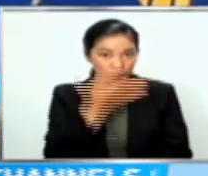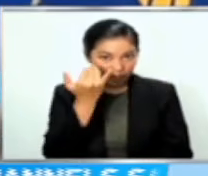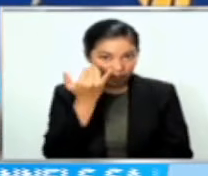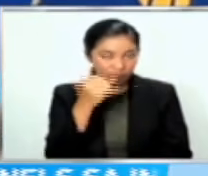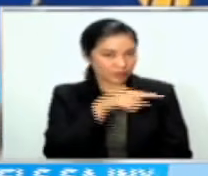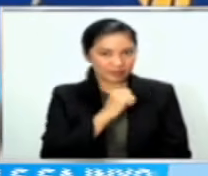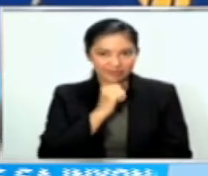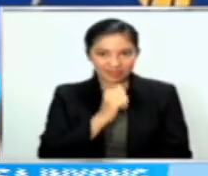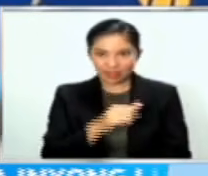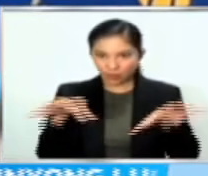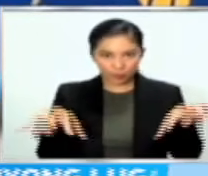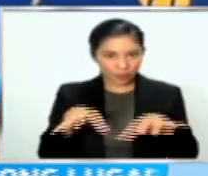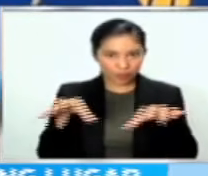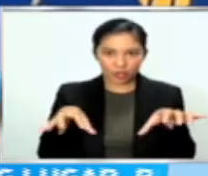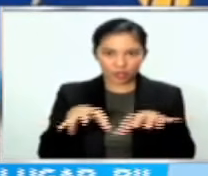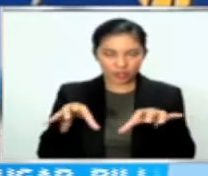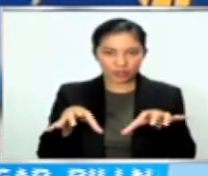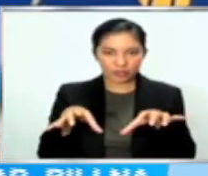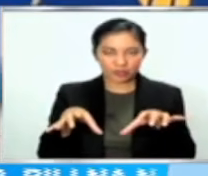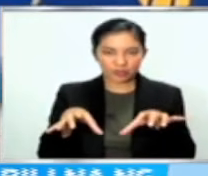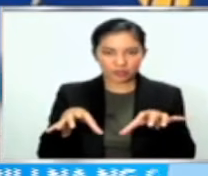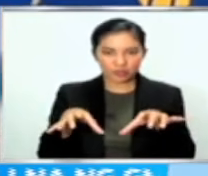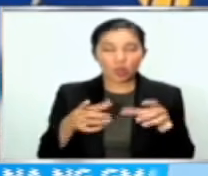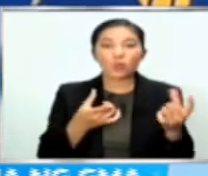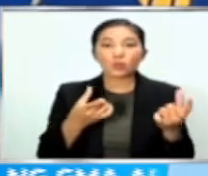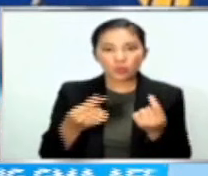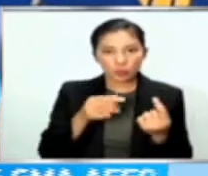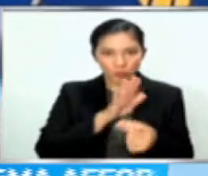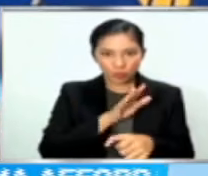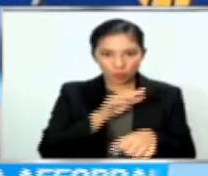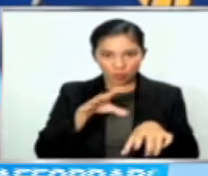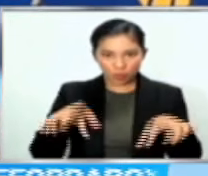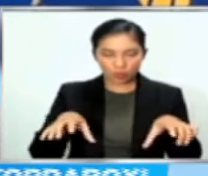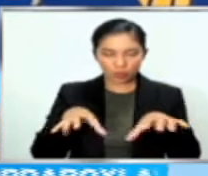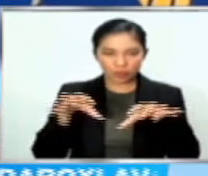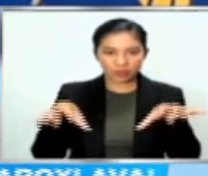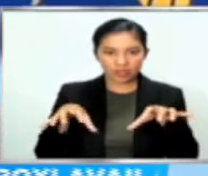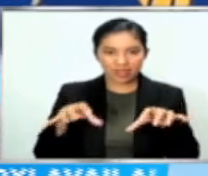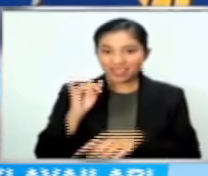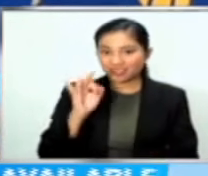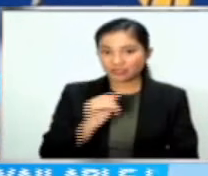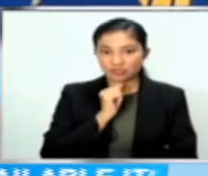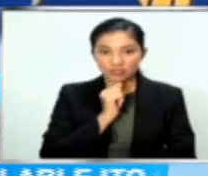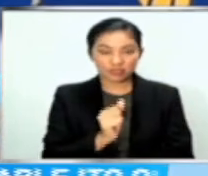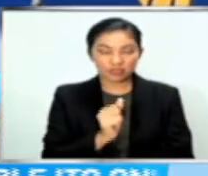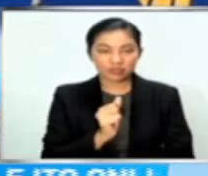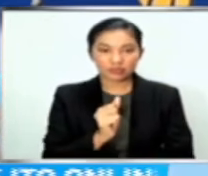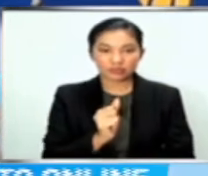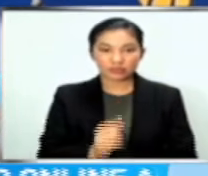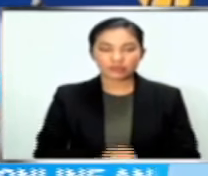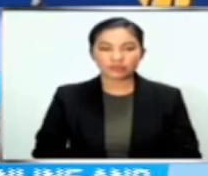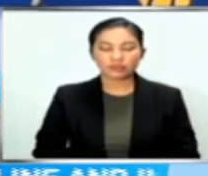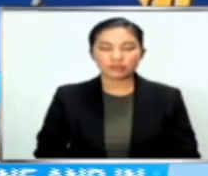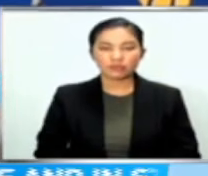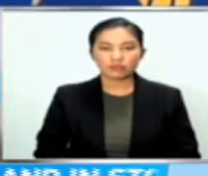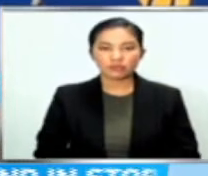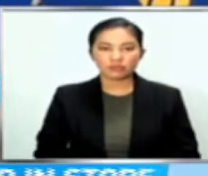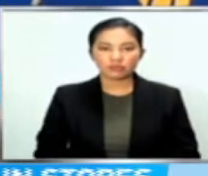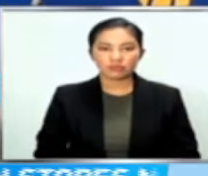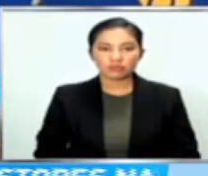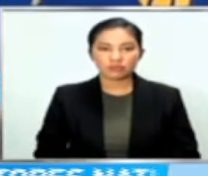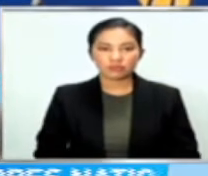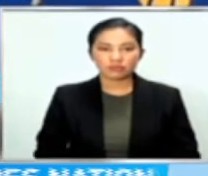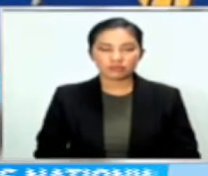it because if not, I will just tell the